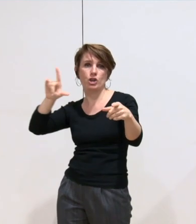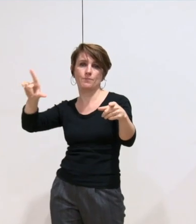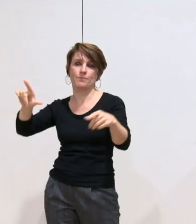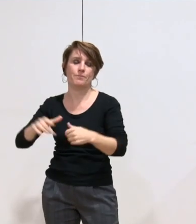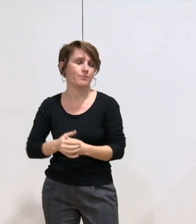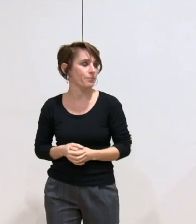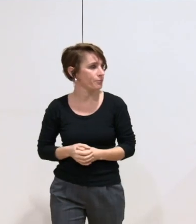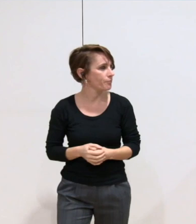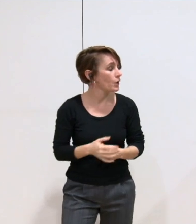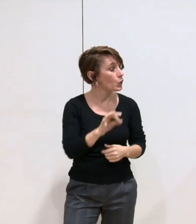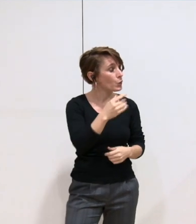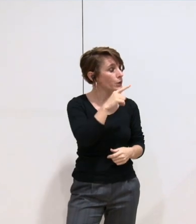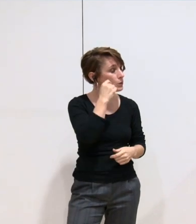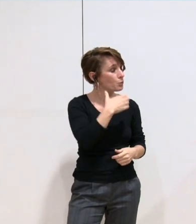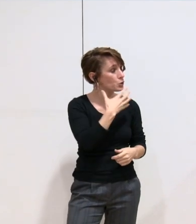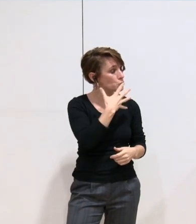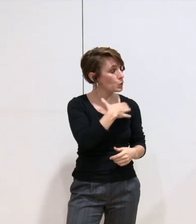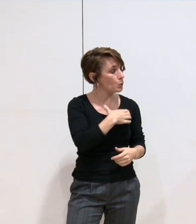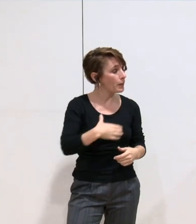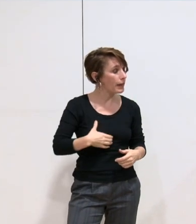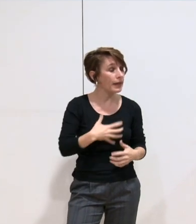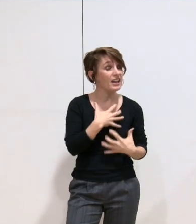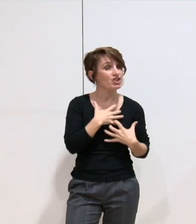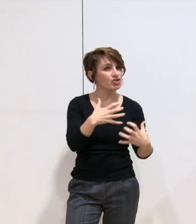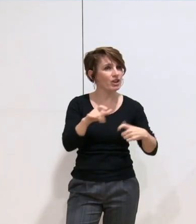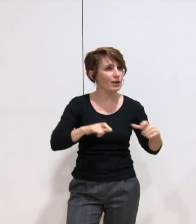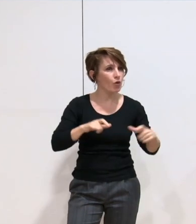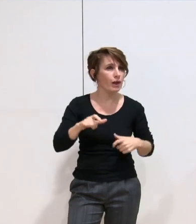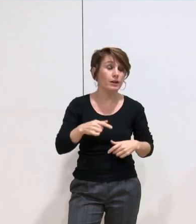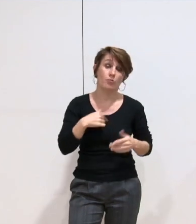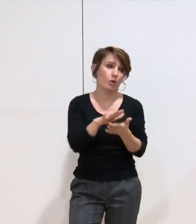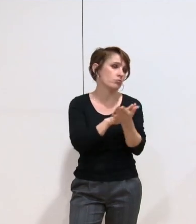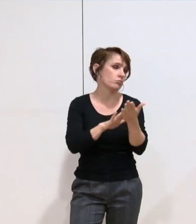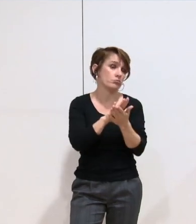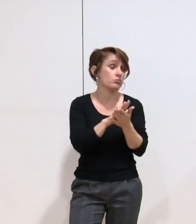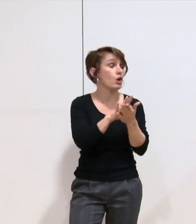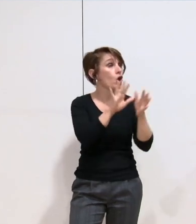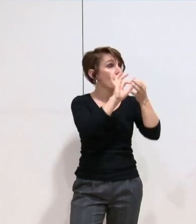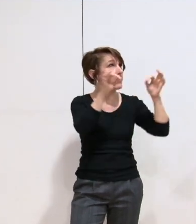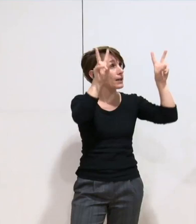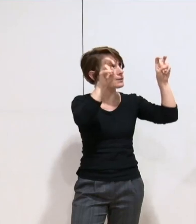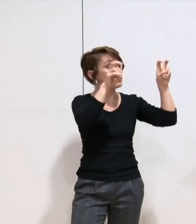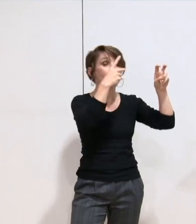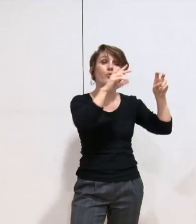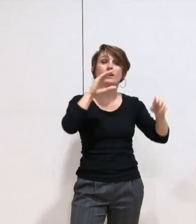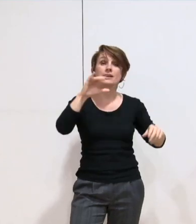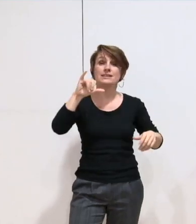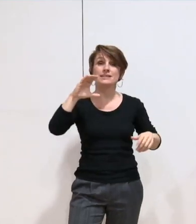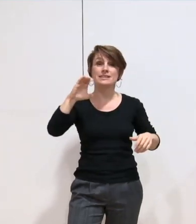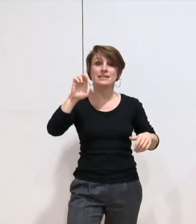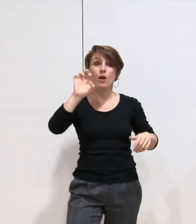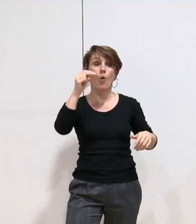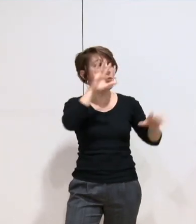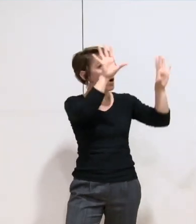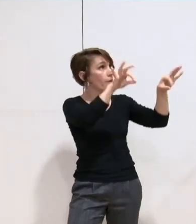chers collègues, merci. Excusez-moi de paraphraser Cicéron dans sa première Catilinaire, mais madame la première